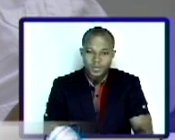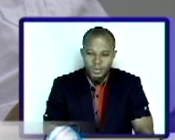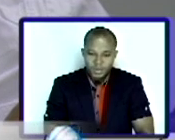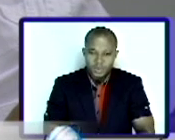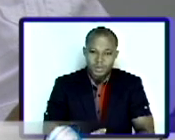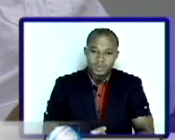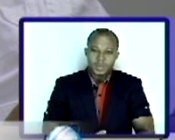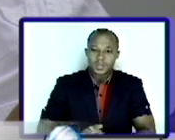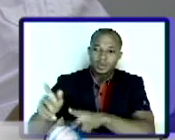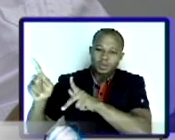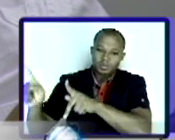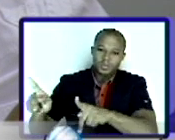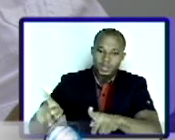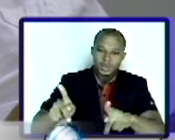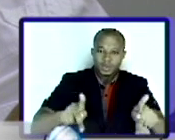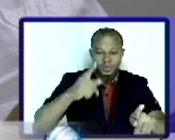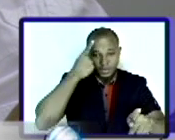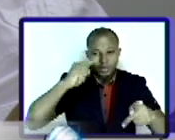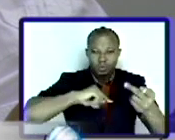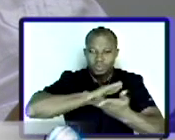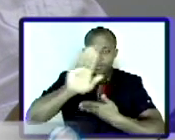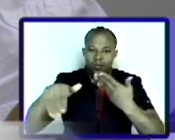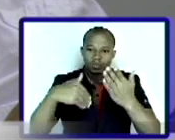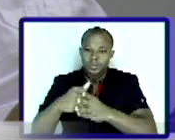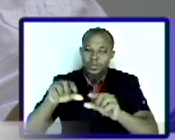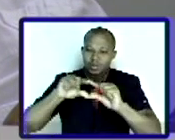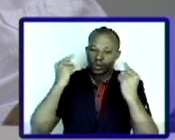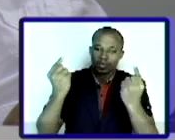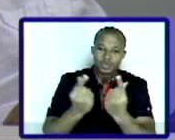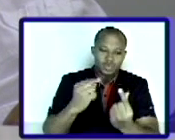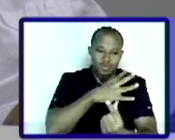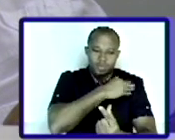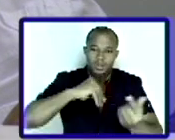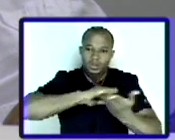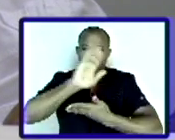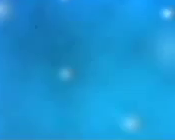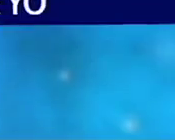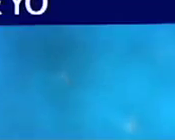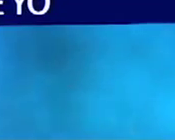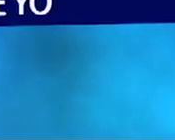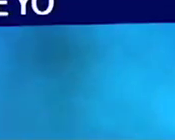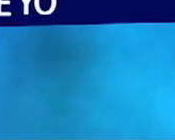handicapées aide à planifier pour tous les groupes et toute la société.